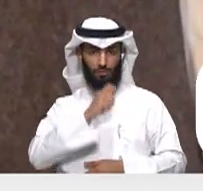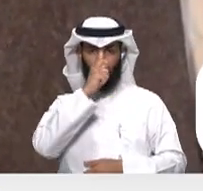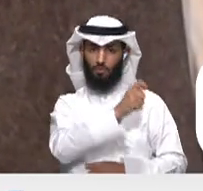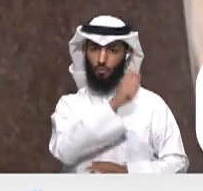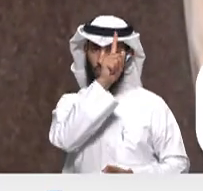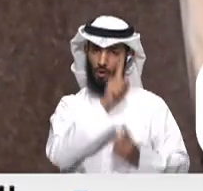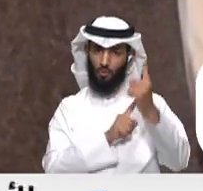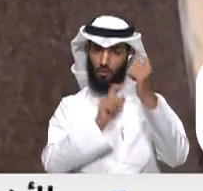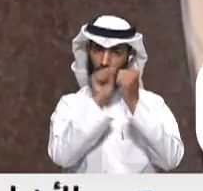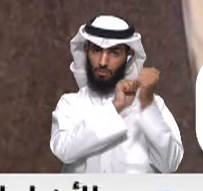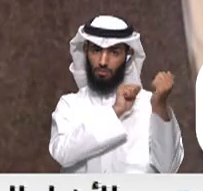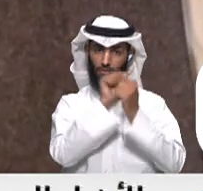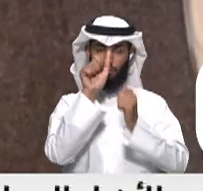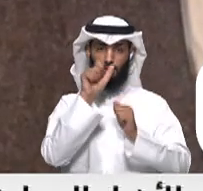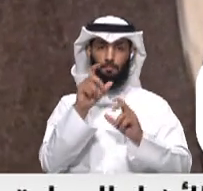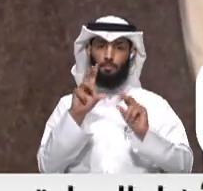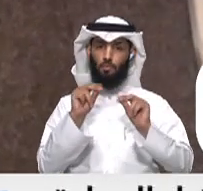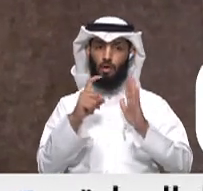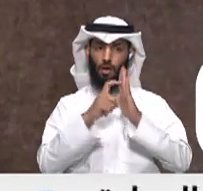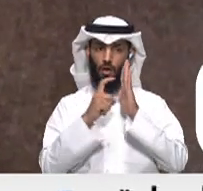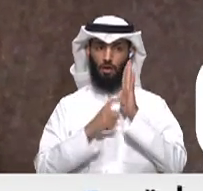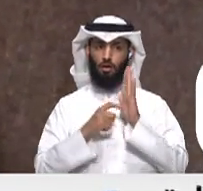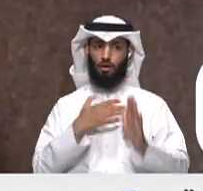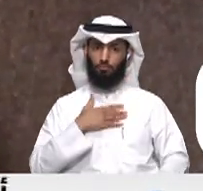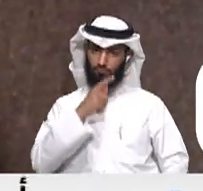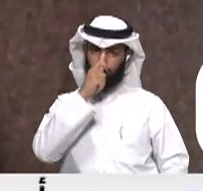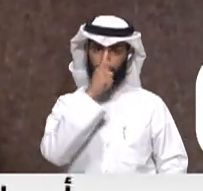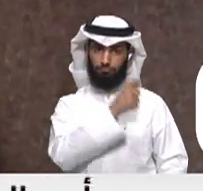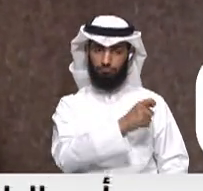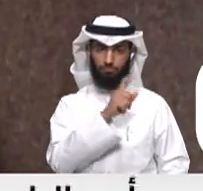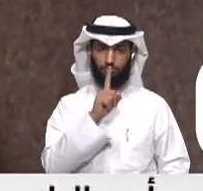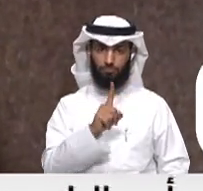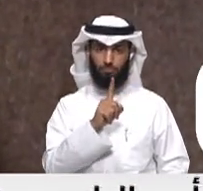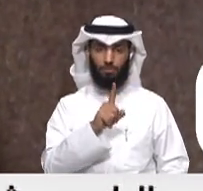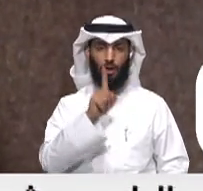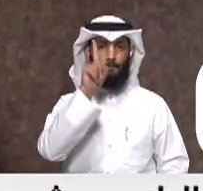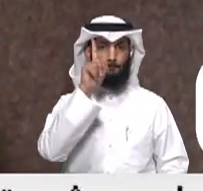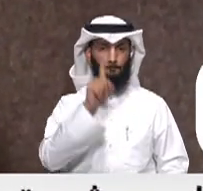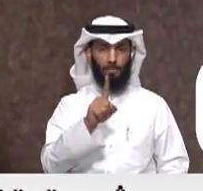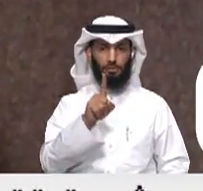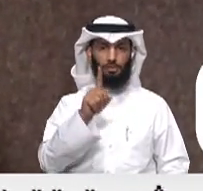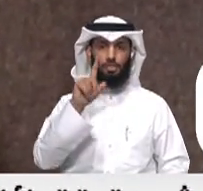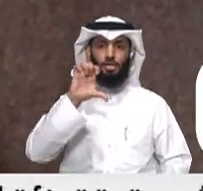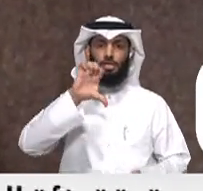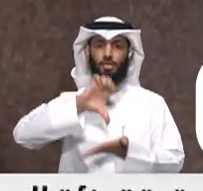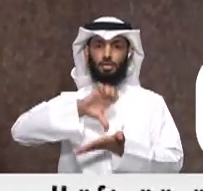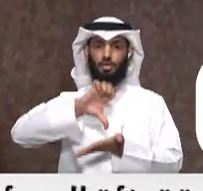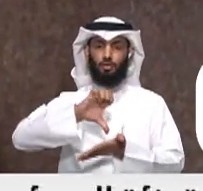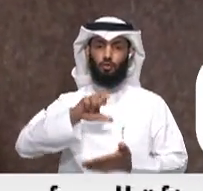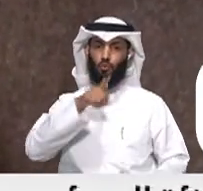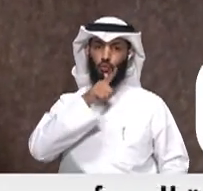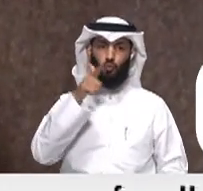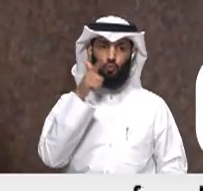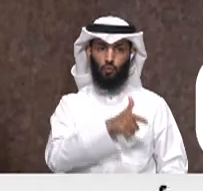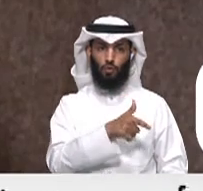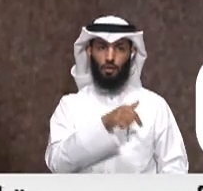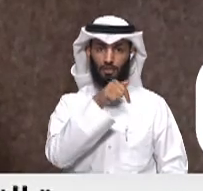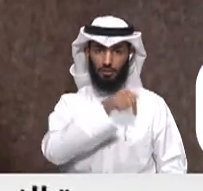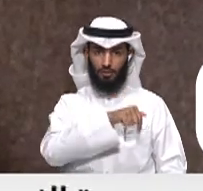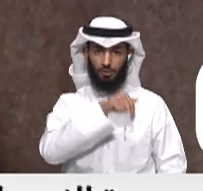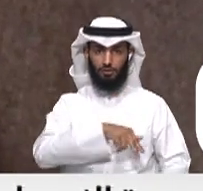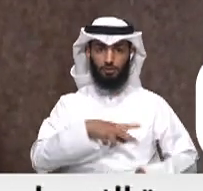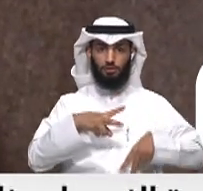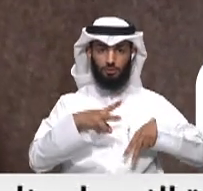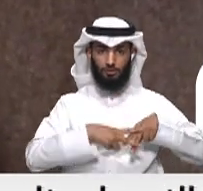وبأنها سترد وتحتفظ بحقها للرد. أما المجلس الأعلى للأمن القومي الإيراني فأنه قال بأن الاعتداء